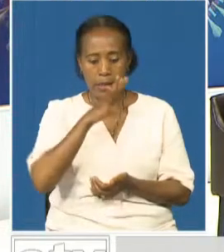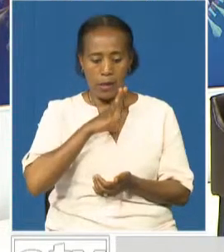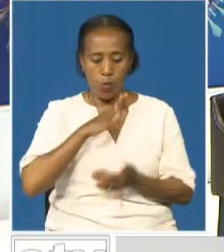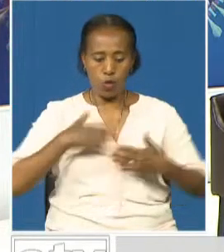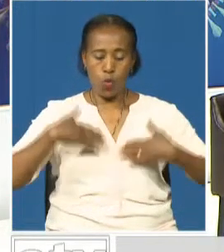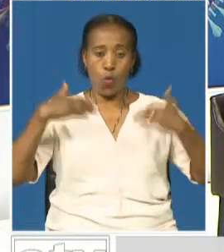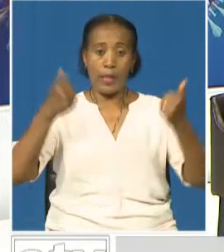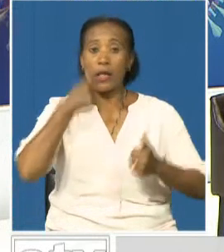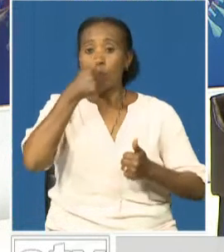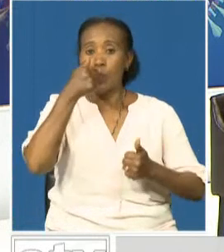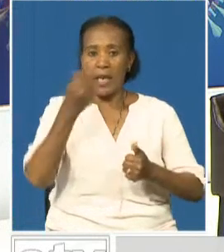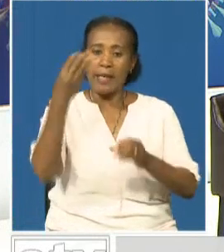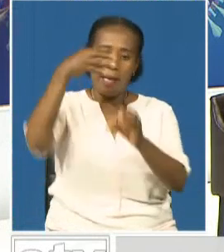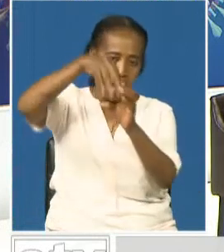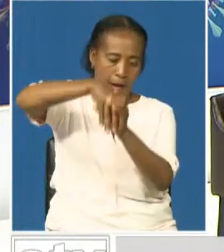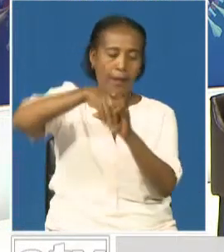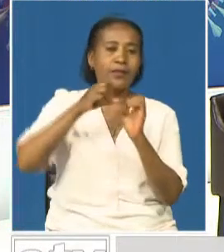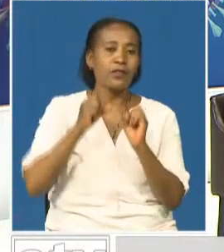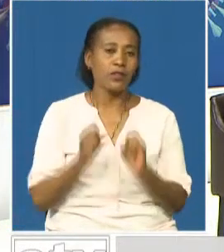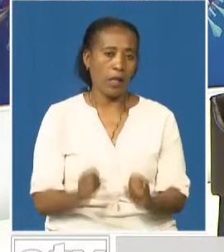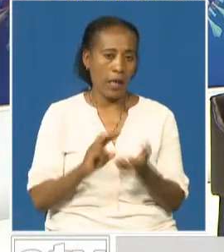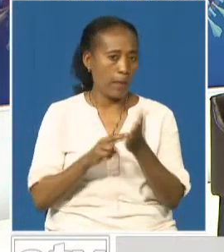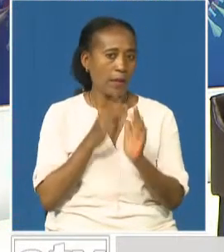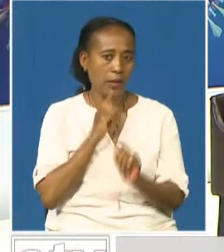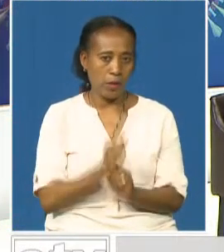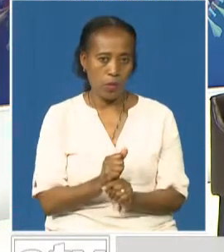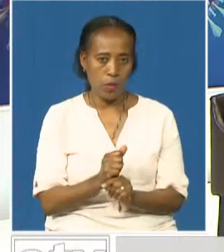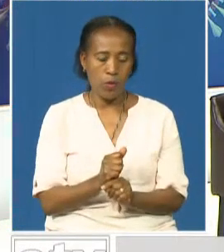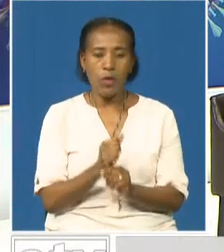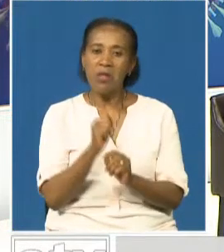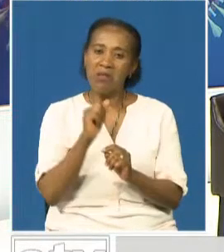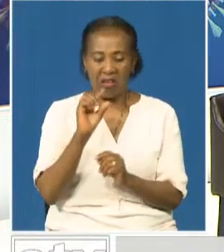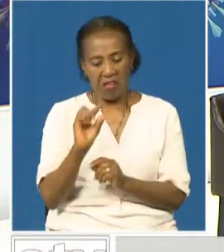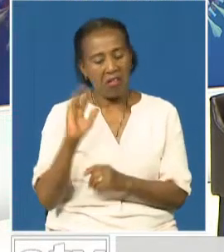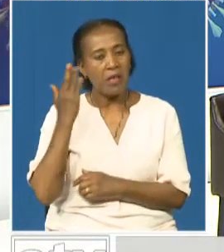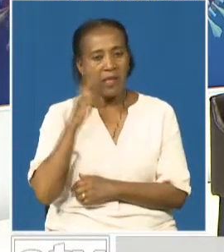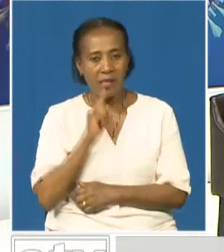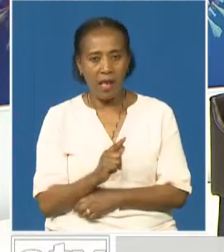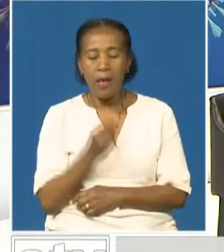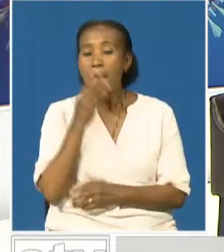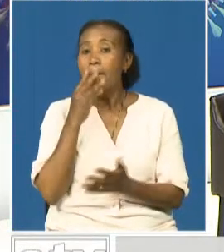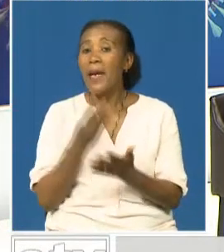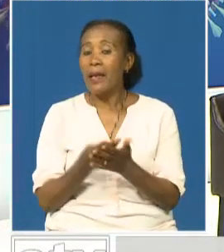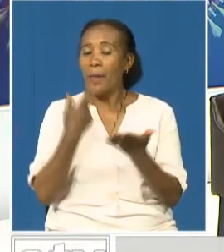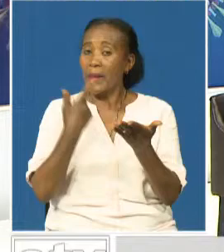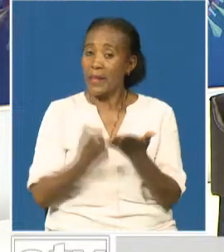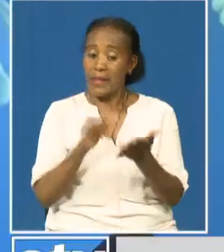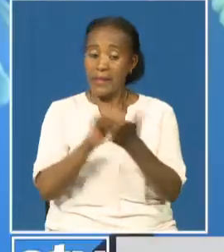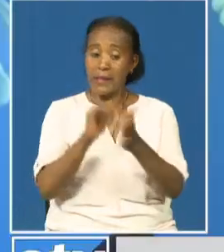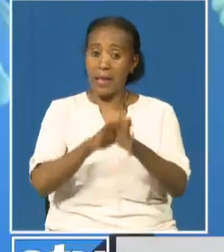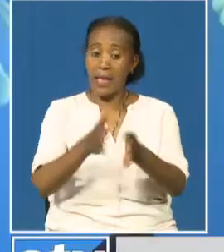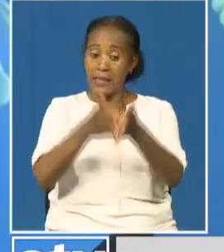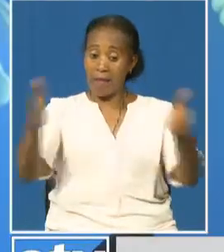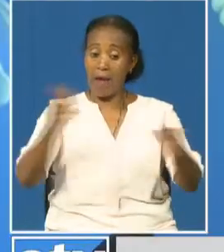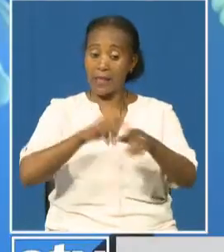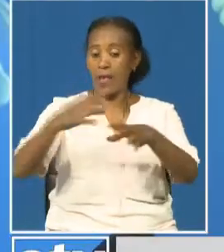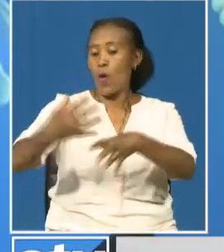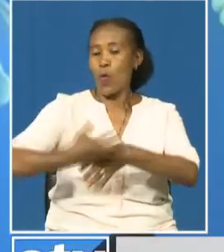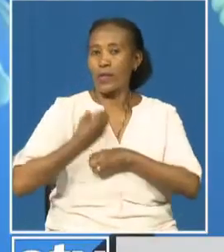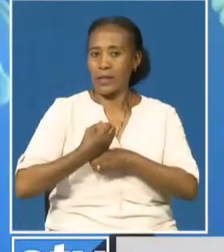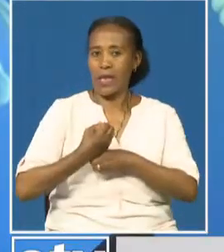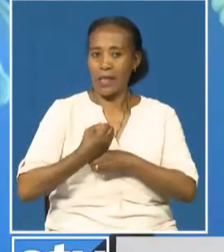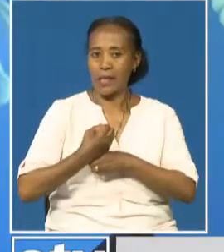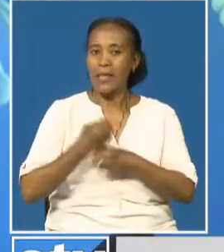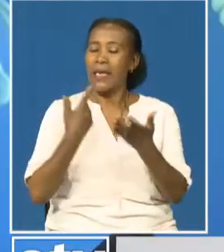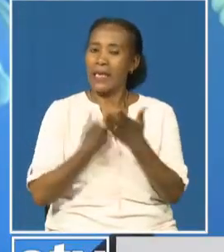ሰዎችን ወጣቶች ብለን ልናካትታቸው እንችላለን ማለት ነው። እንግዲህ ከሞላ ጎደል ይሄንን ይመስላል። መልካም። እንግዲህ እዚህ ላይ ሰፋ ያለ ጊዜ ወስደናል።